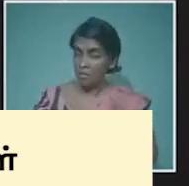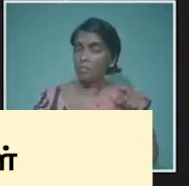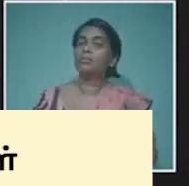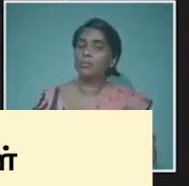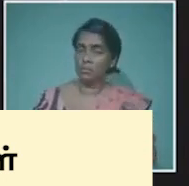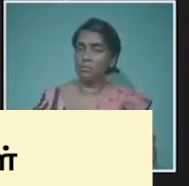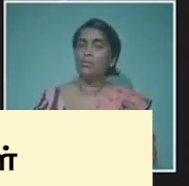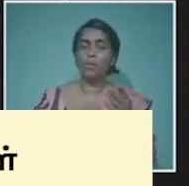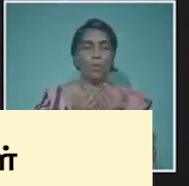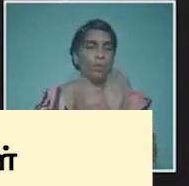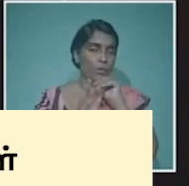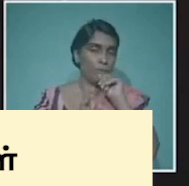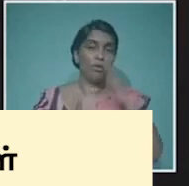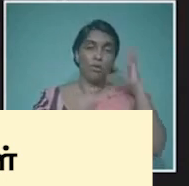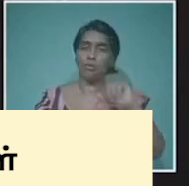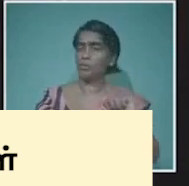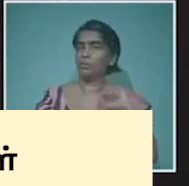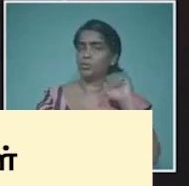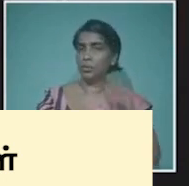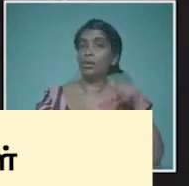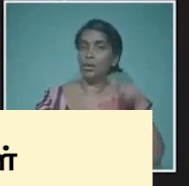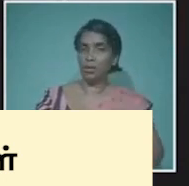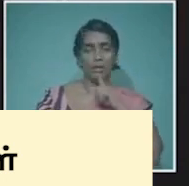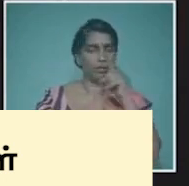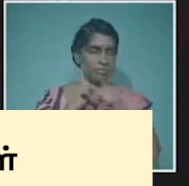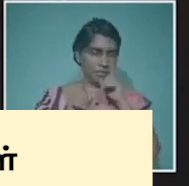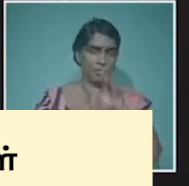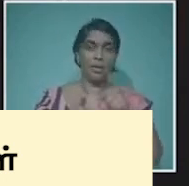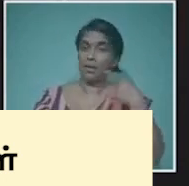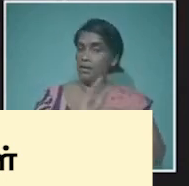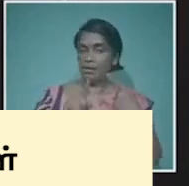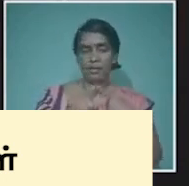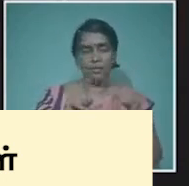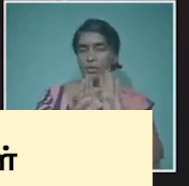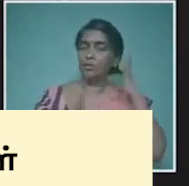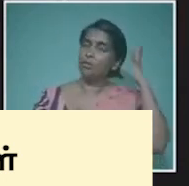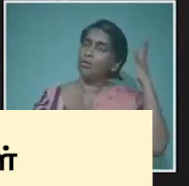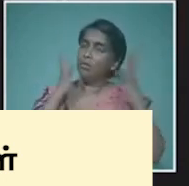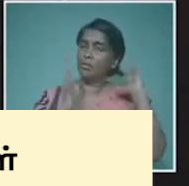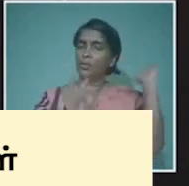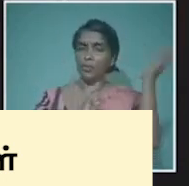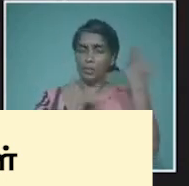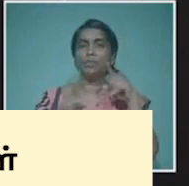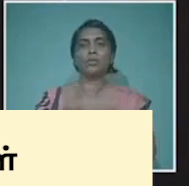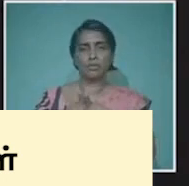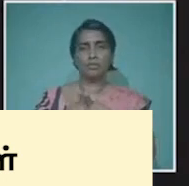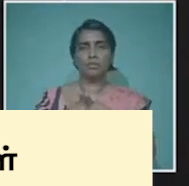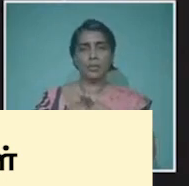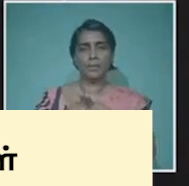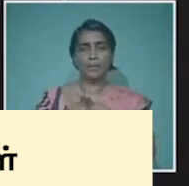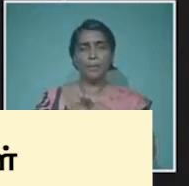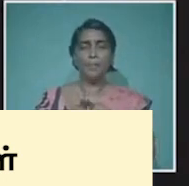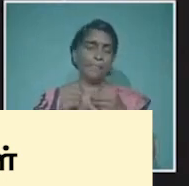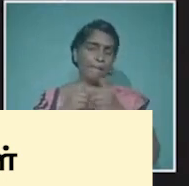நிற்கின்றன. இதற்கு எமது நாடு மாத்திரமல்ல, முழு உலகமுமே ஒரு அத்தாட்சியாக இருக்கின்றது. வால் ஸ்ட்ரீட்டில் எடுக்கப்படுகிற தீர்மானங்கள், அங்கே